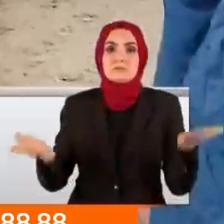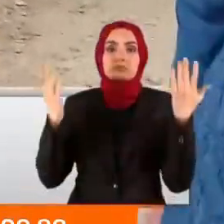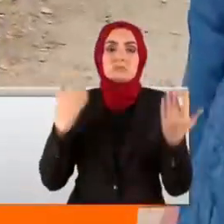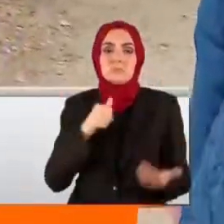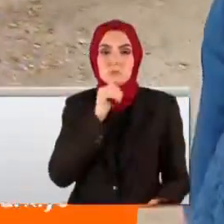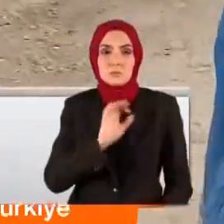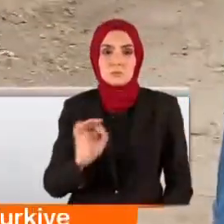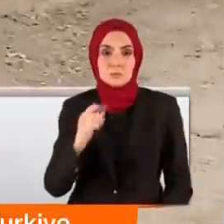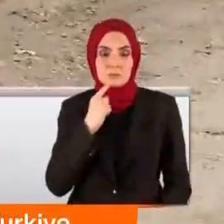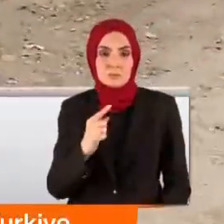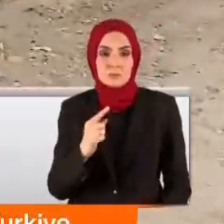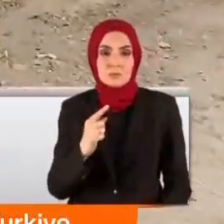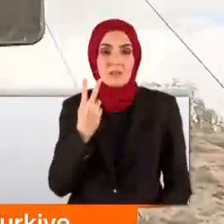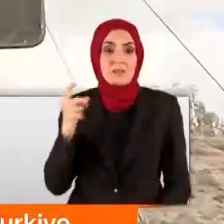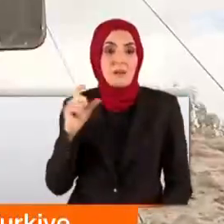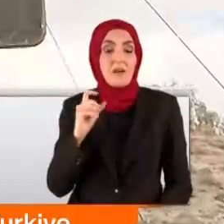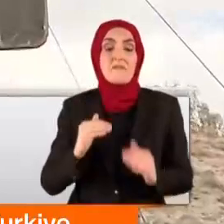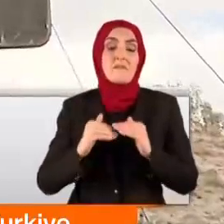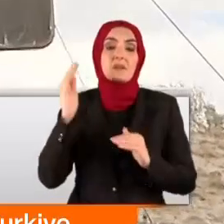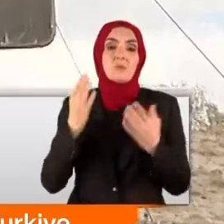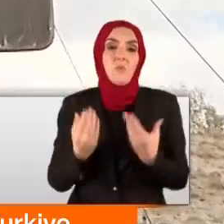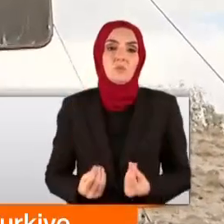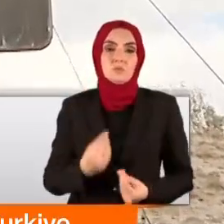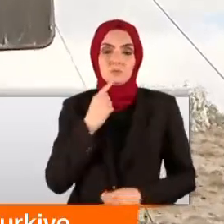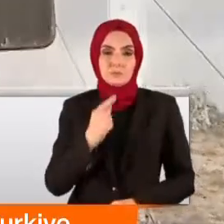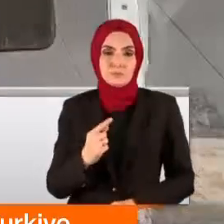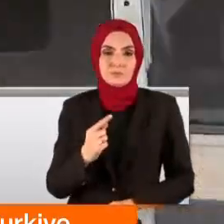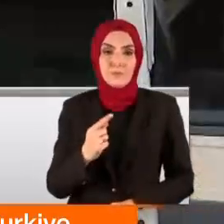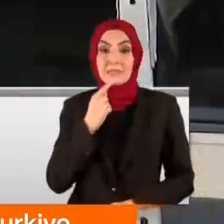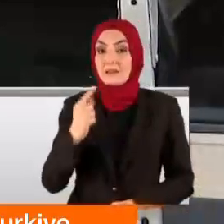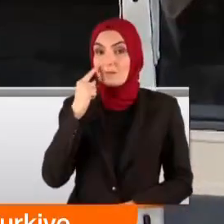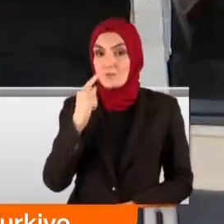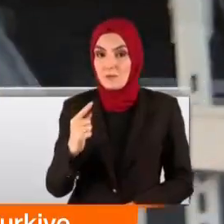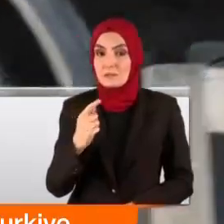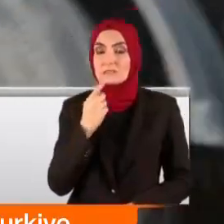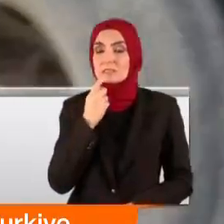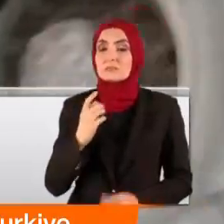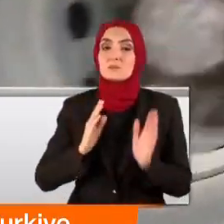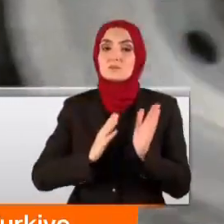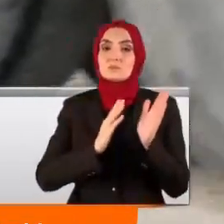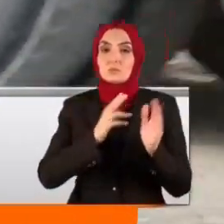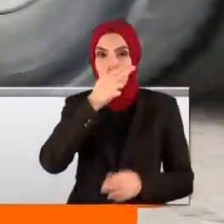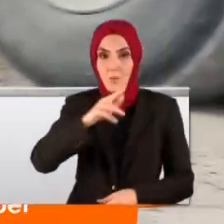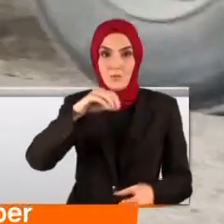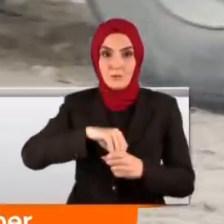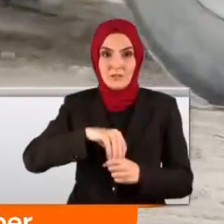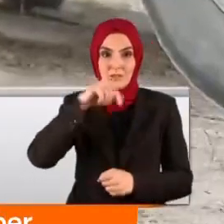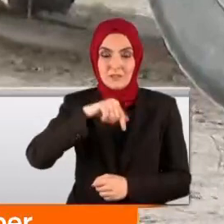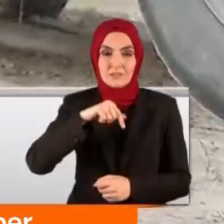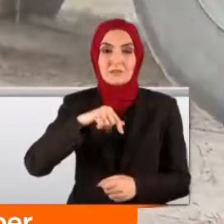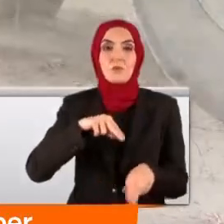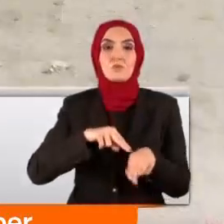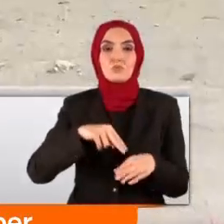susuz 2 ayı geçti. İddialarına göre yıllardır köydeki kuyu suyunu kullanıyorlardı. Ama kuyunun suyu bitince